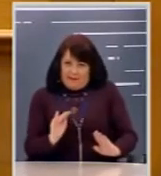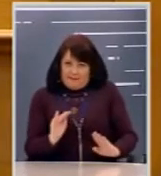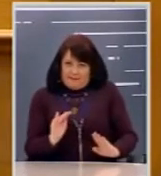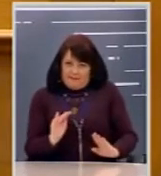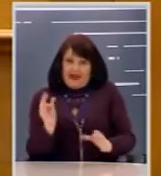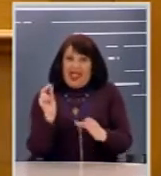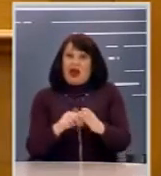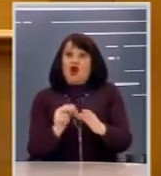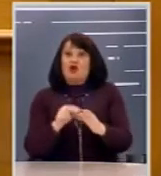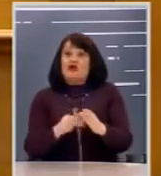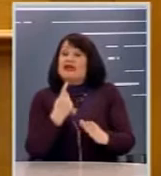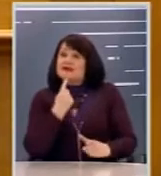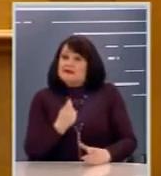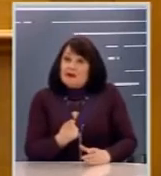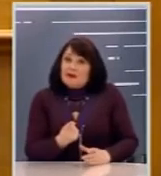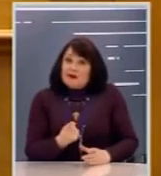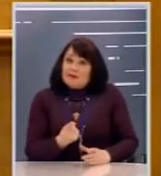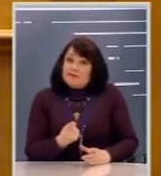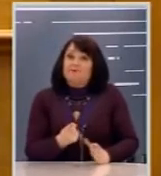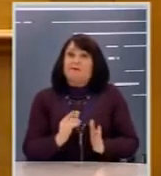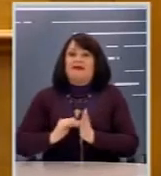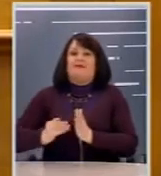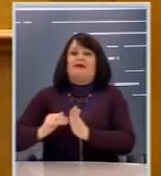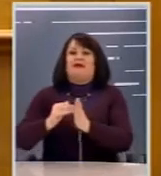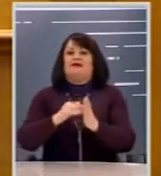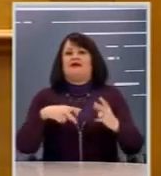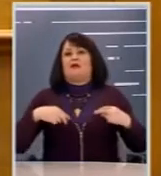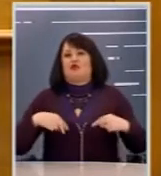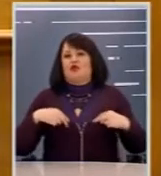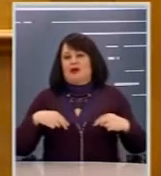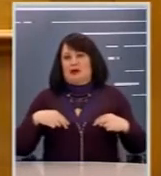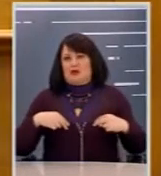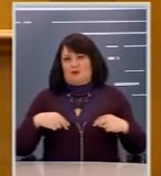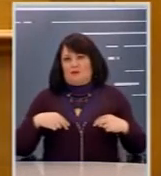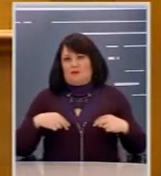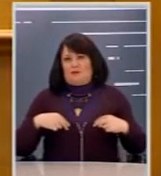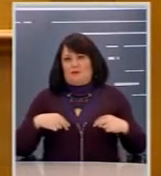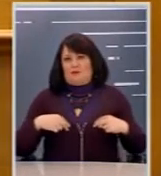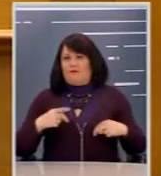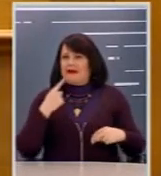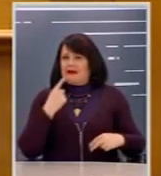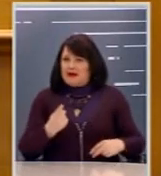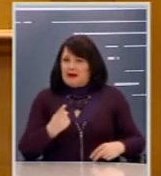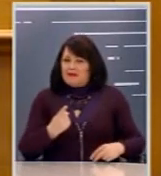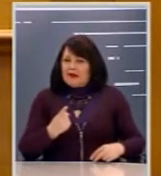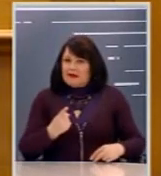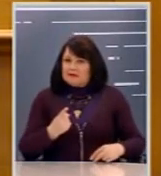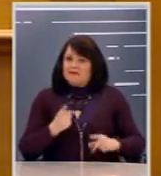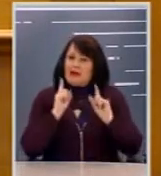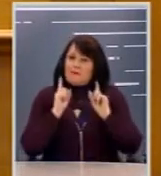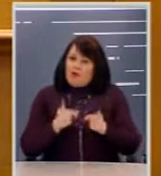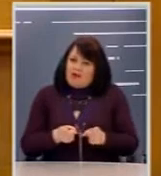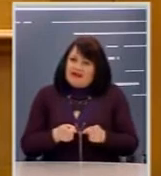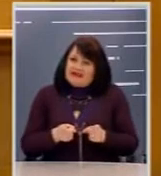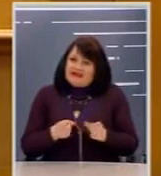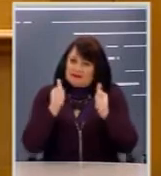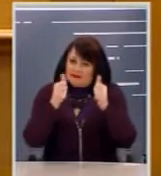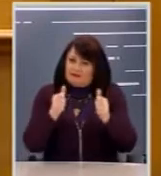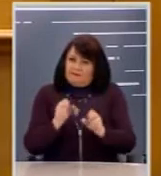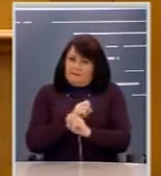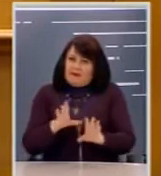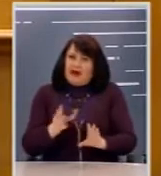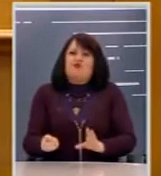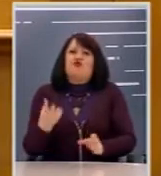προκηρύχθηκαν εκλογές, η υπηρεσιακή ηγεσία του Υπουργείου έβγαλε την απαραίτητη υπουργική απόφαση και αμέσως μετά ο